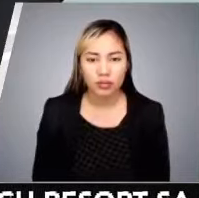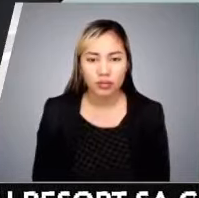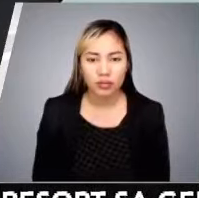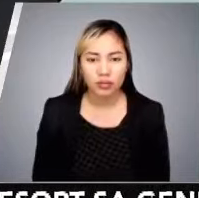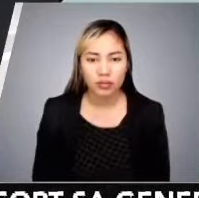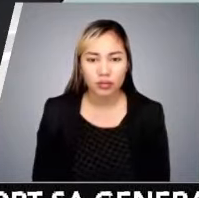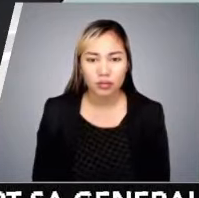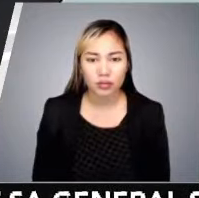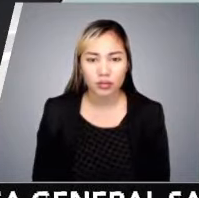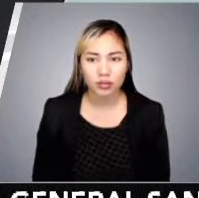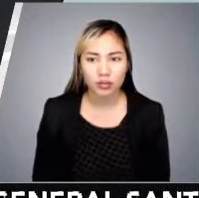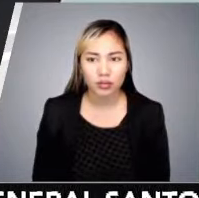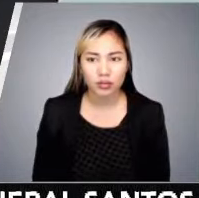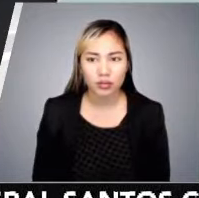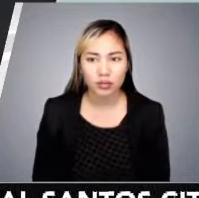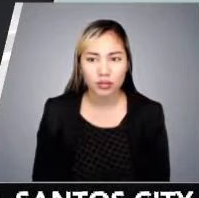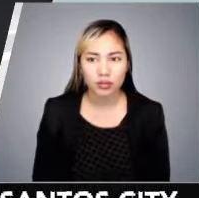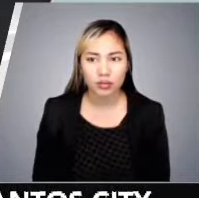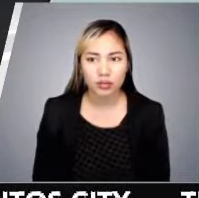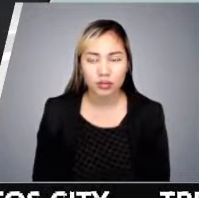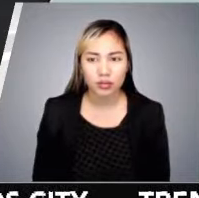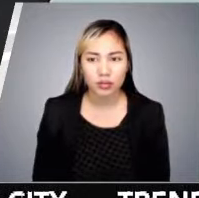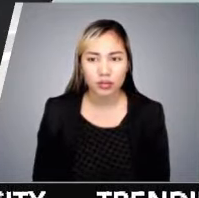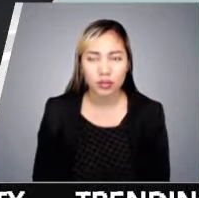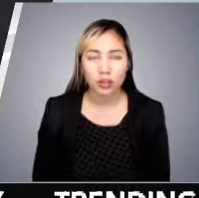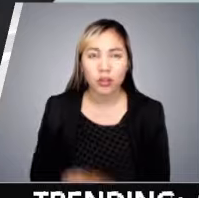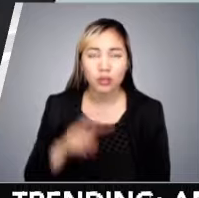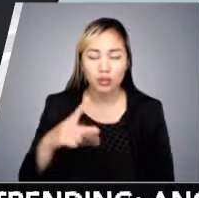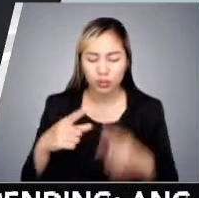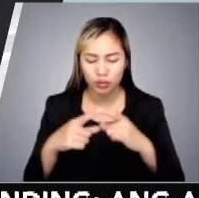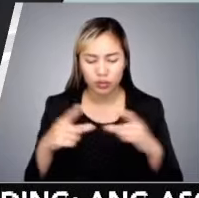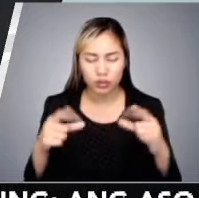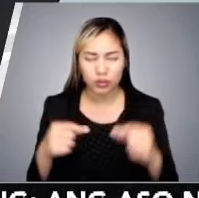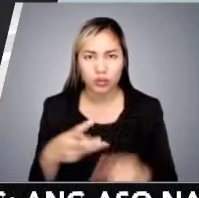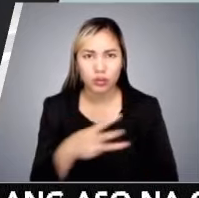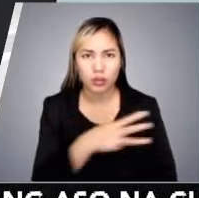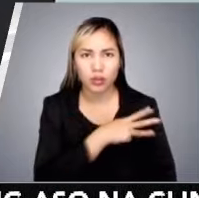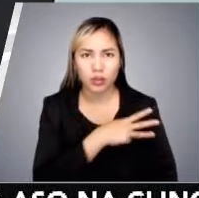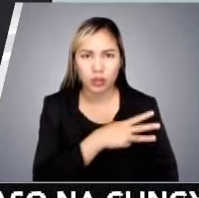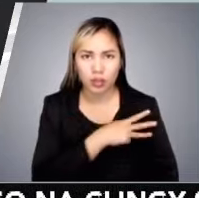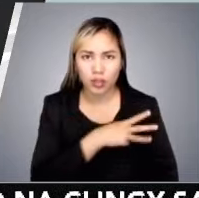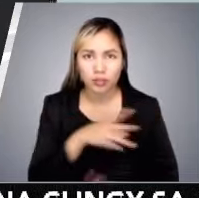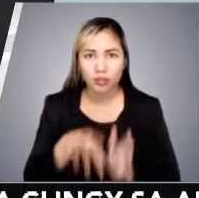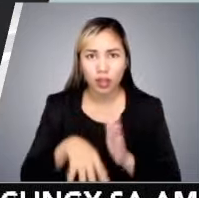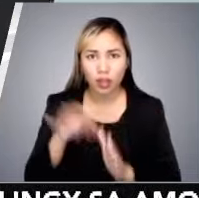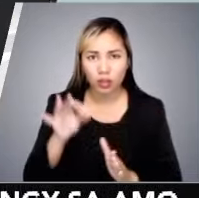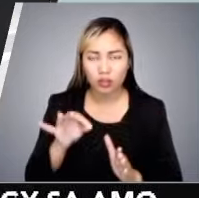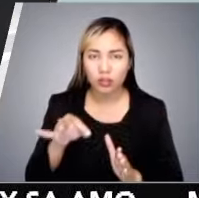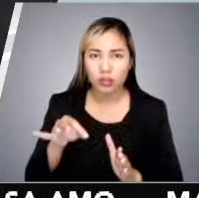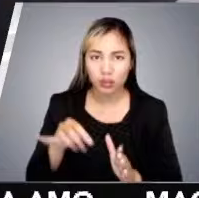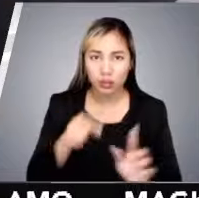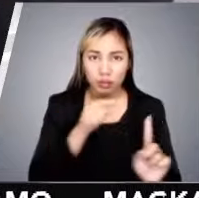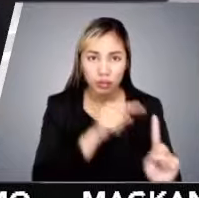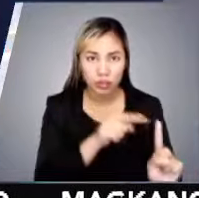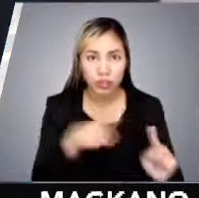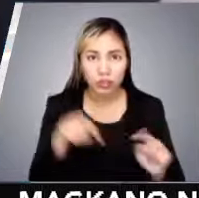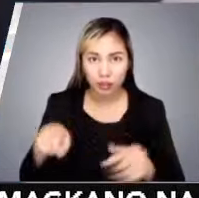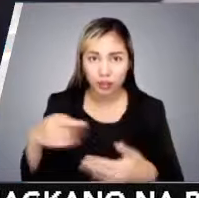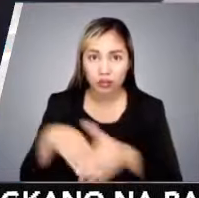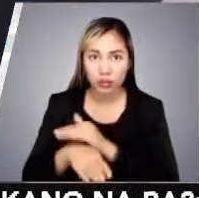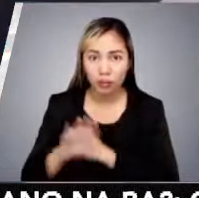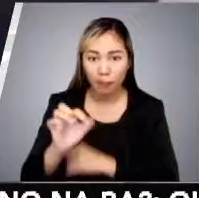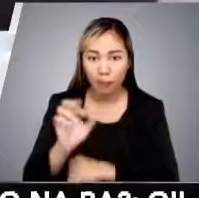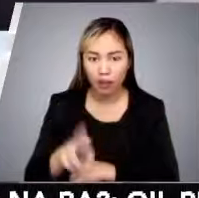Nakuha na ng 2 pakete ng marijuana isang customer sa o napapasok sana sa isang bar sa Baguio City. Kwento ng gwardiya na pansin niyang